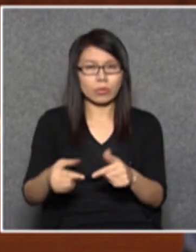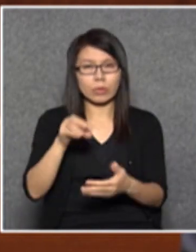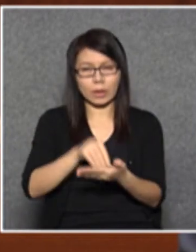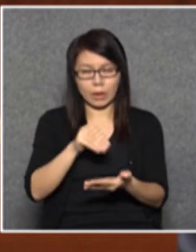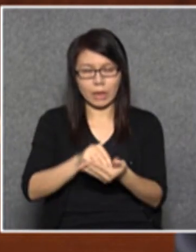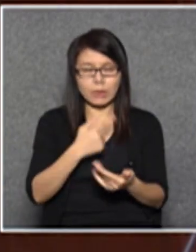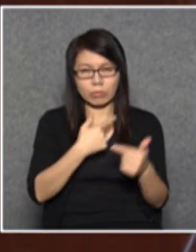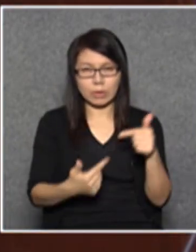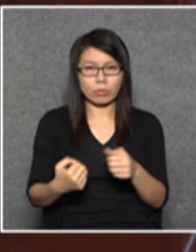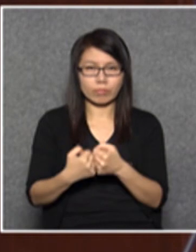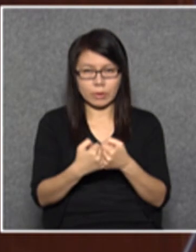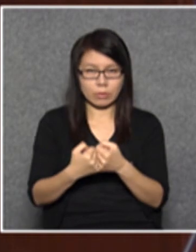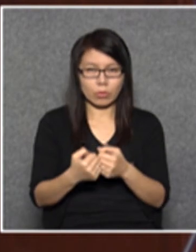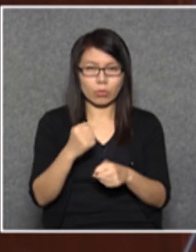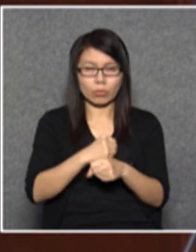爭取工作。